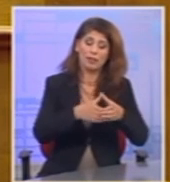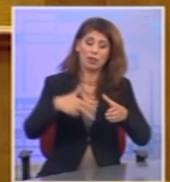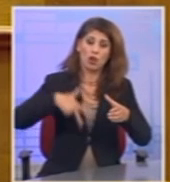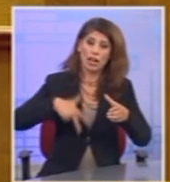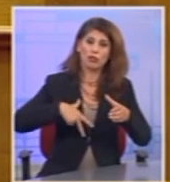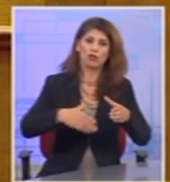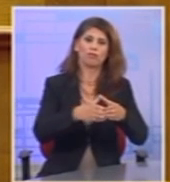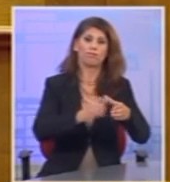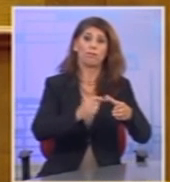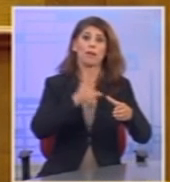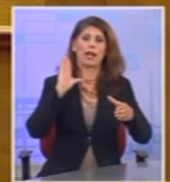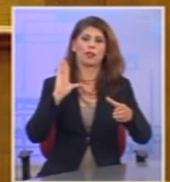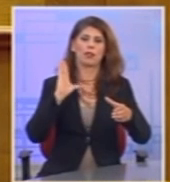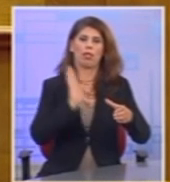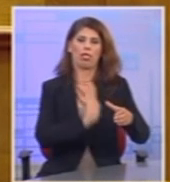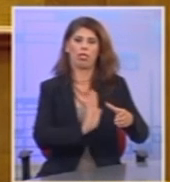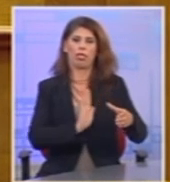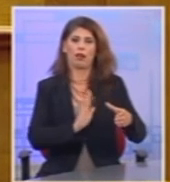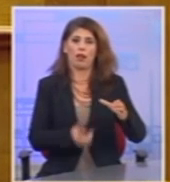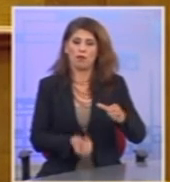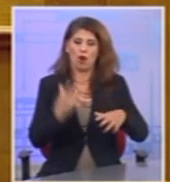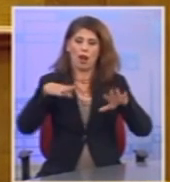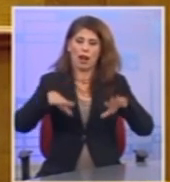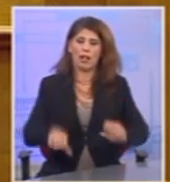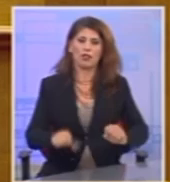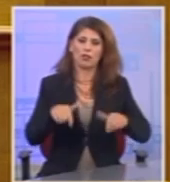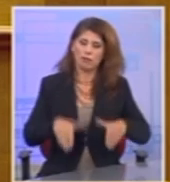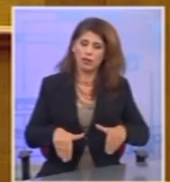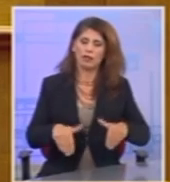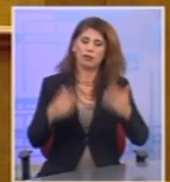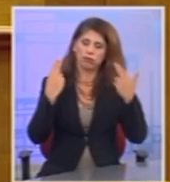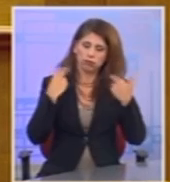αλόβητο, αυτό που και το νέο καθεστώς υπηρετεί με ευλάβεια.